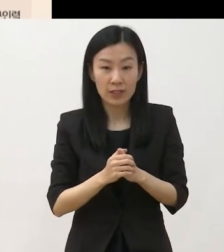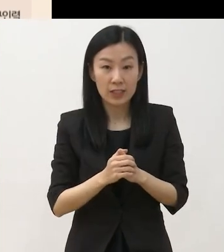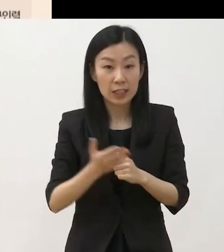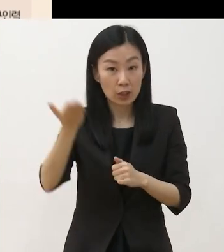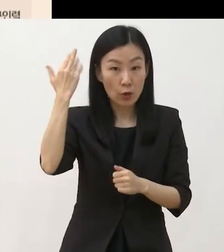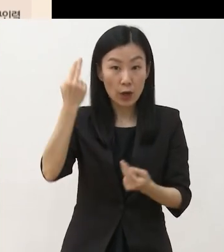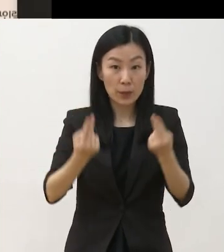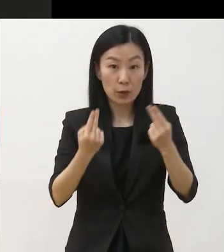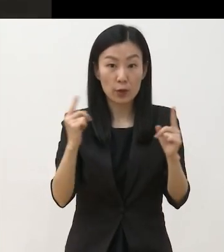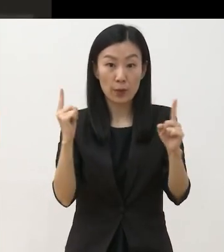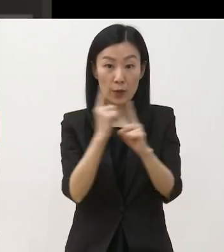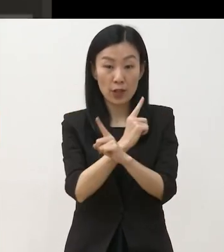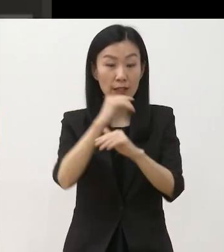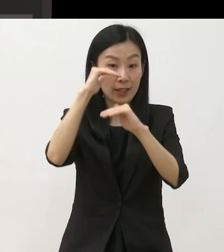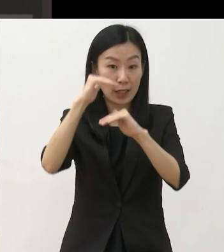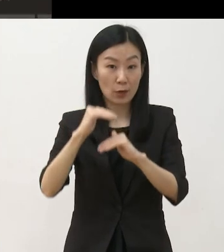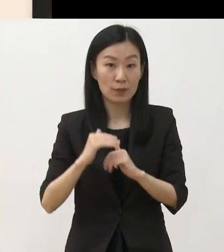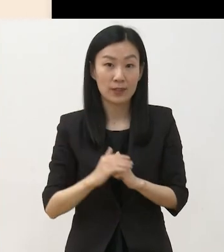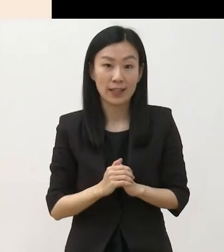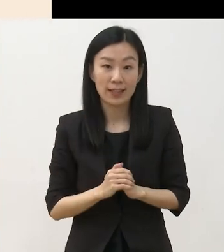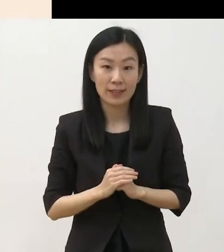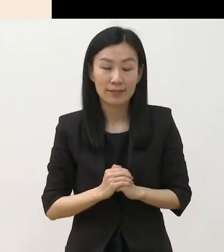내용입니다.